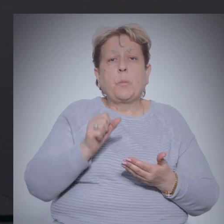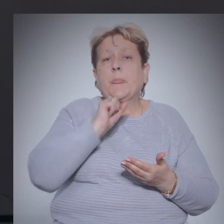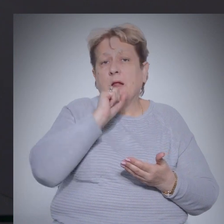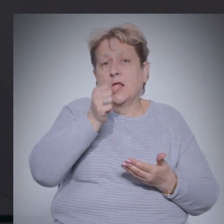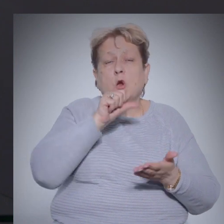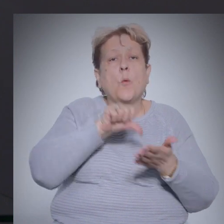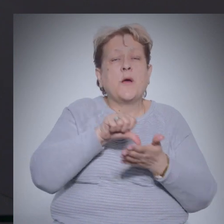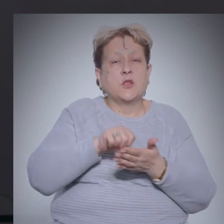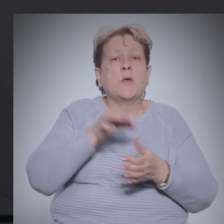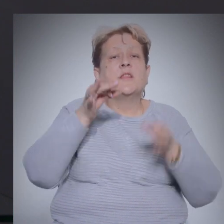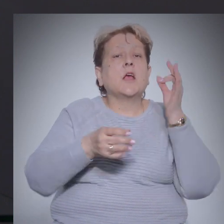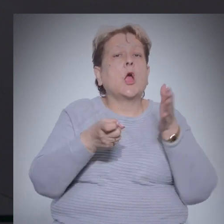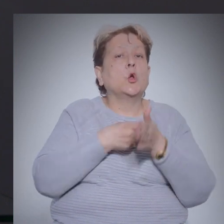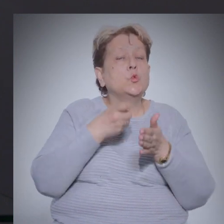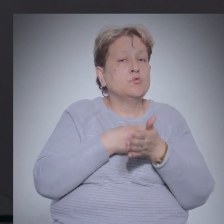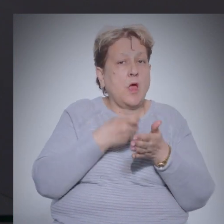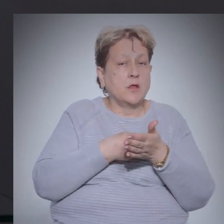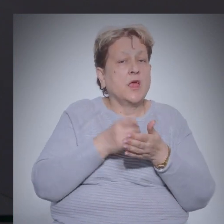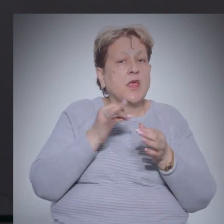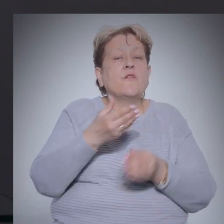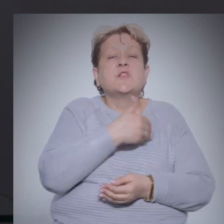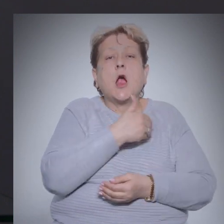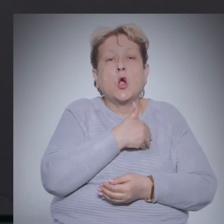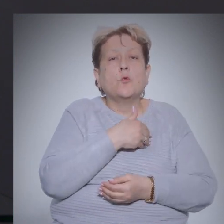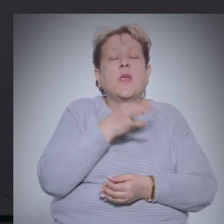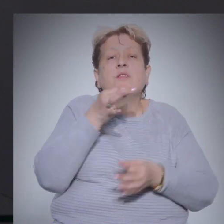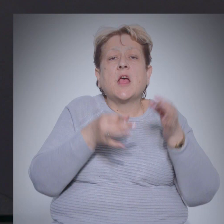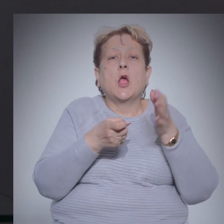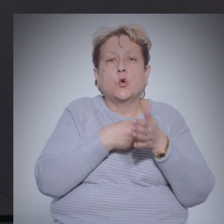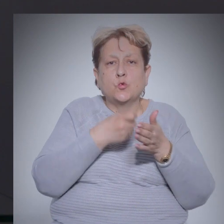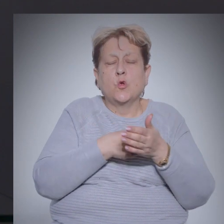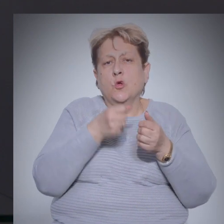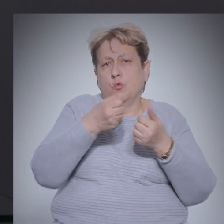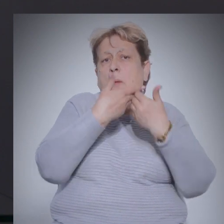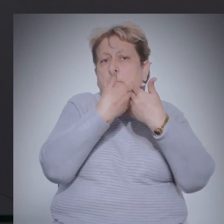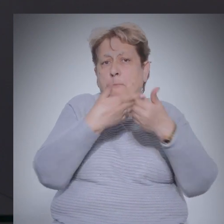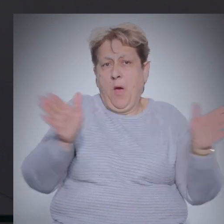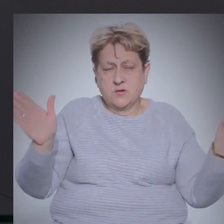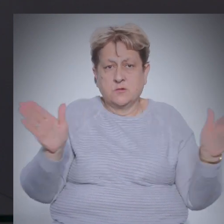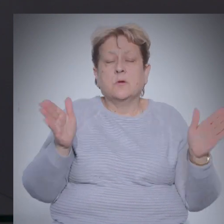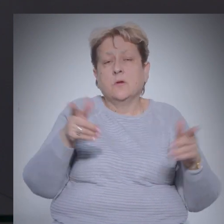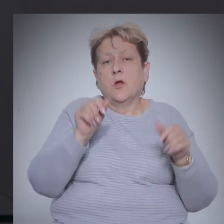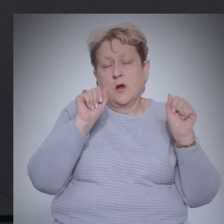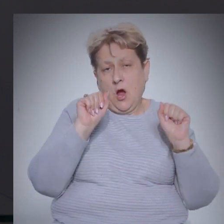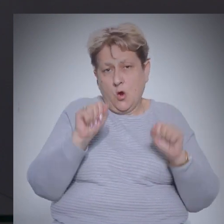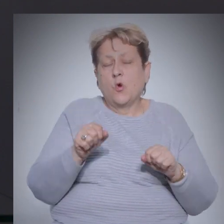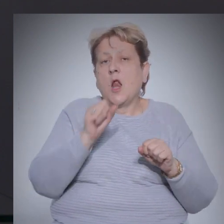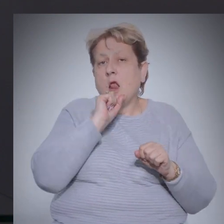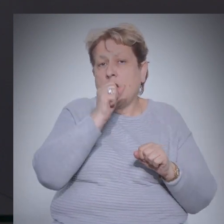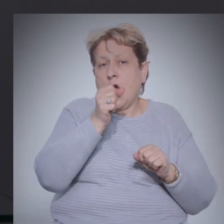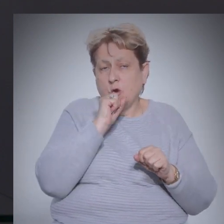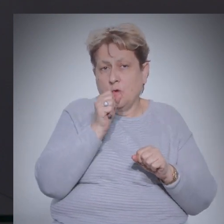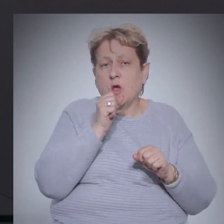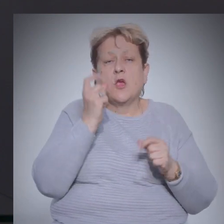լրագրողը մասնակցում է դատակնությանը և ծանկանում է և դատակնությունը դրմպաց է, այն նա